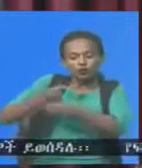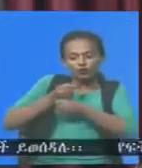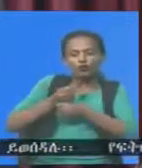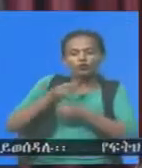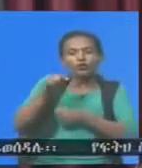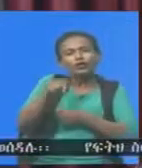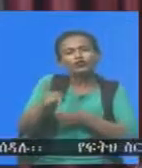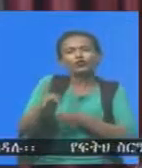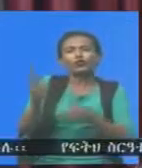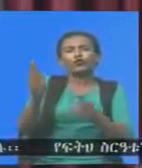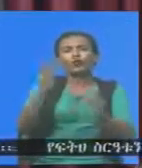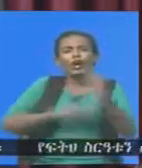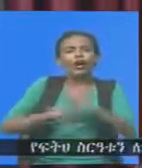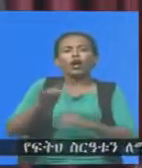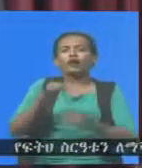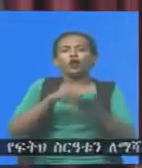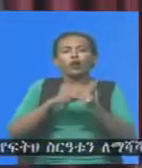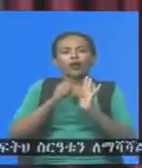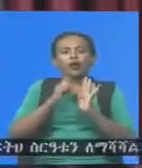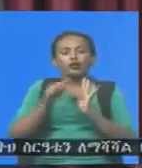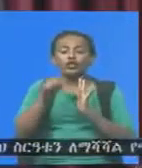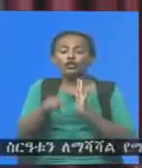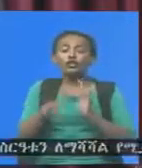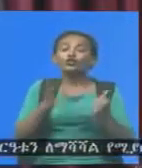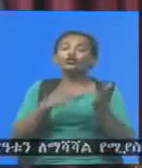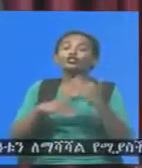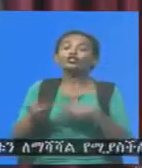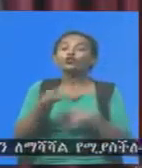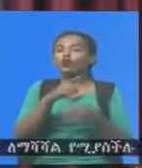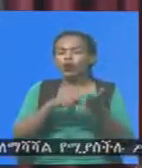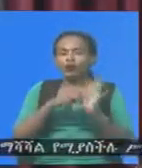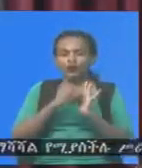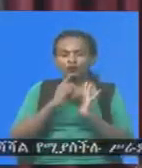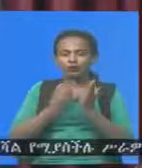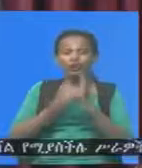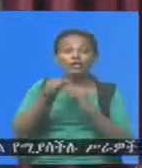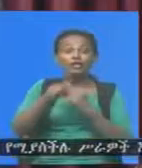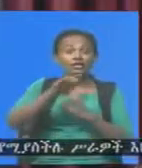ይሆናል። ይሄንኑ ችግር ይሆናል። ይሄ እንዲቀር